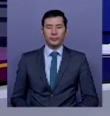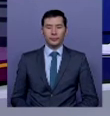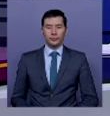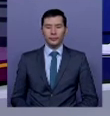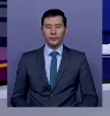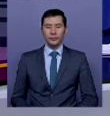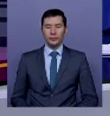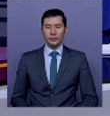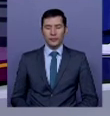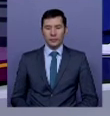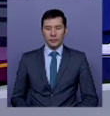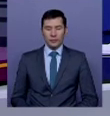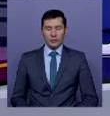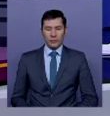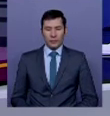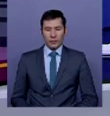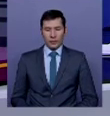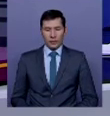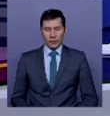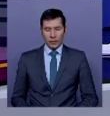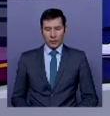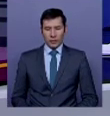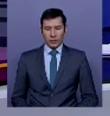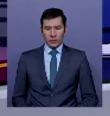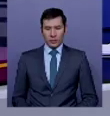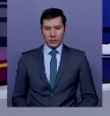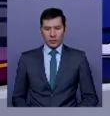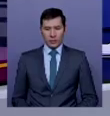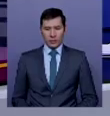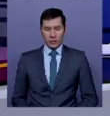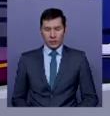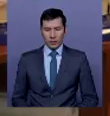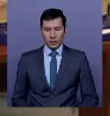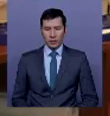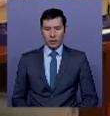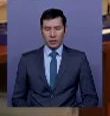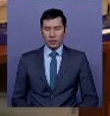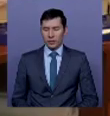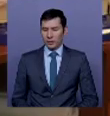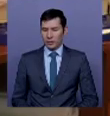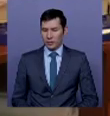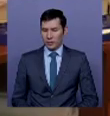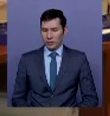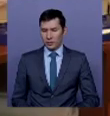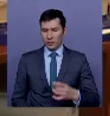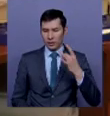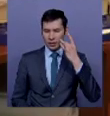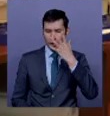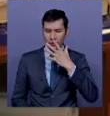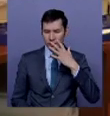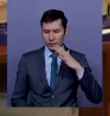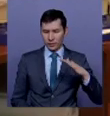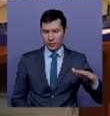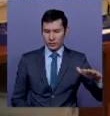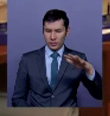аса ешқандай ерекшелік жоқ Африка елдерінде бізге істегенде де деген әрине Африка елінде жаңағы